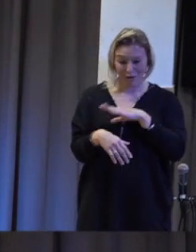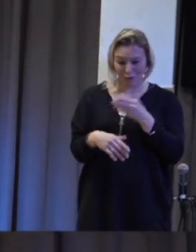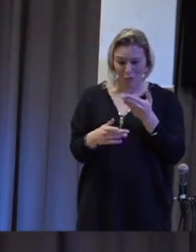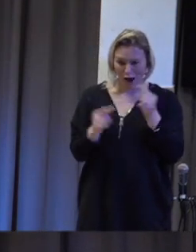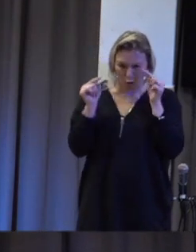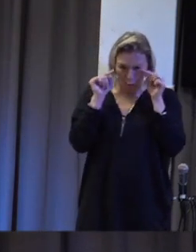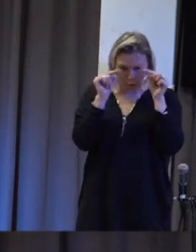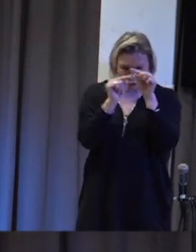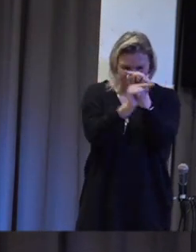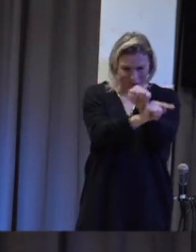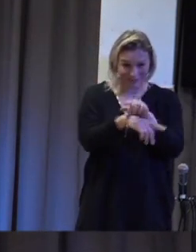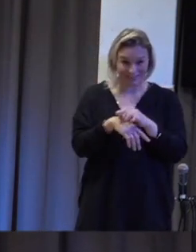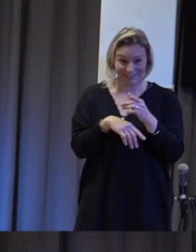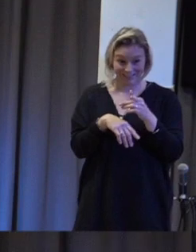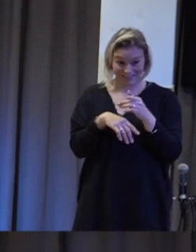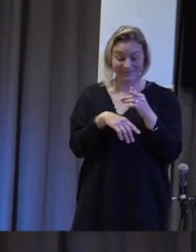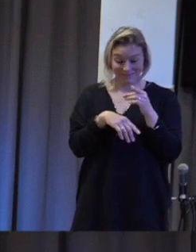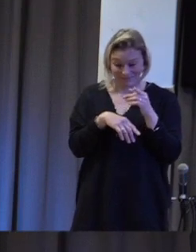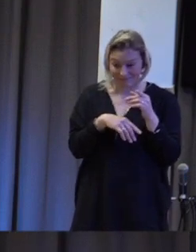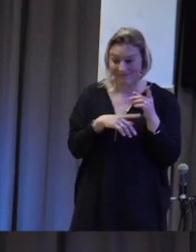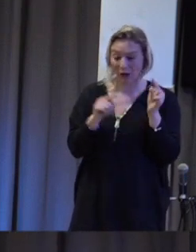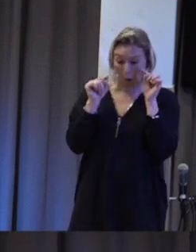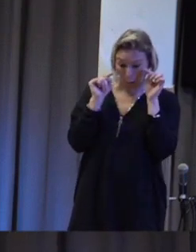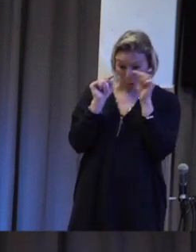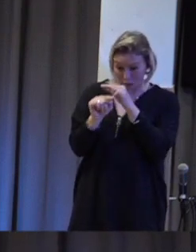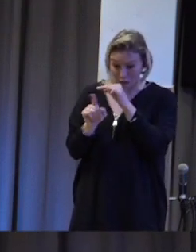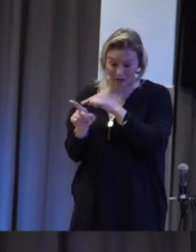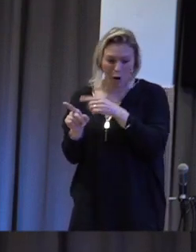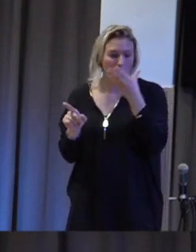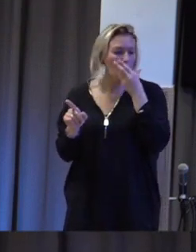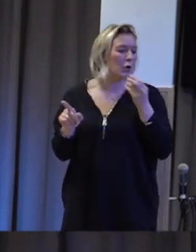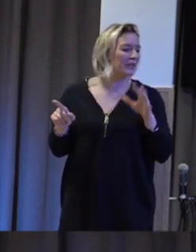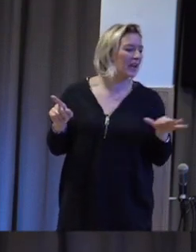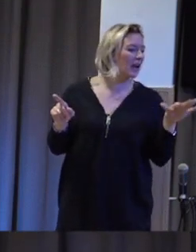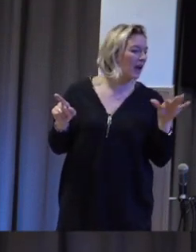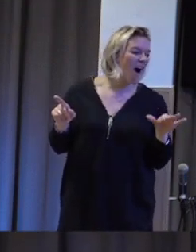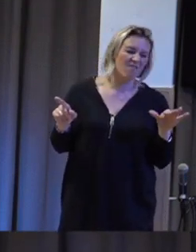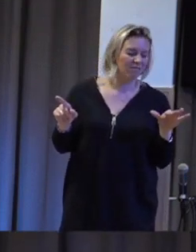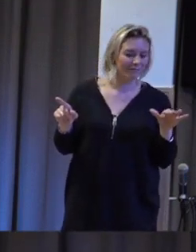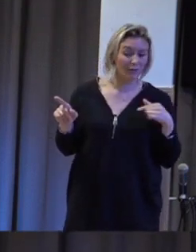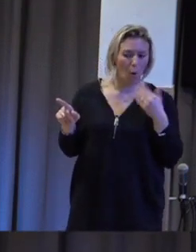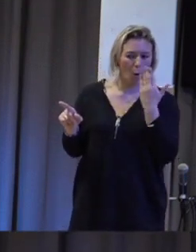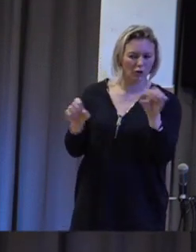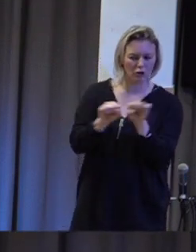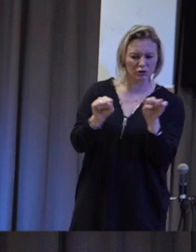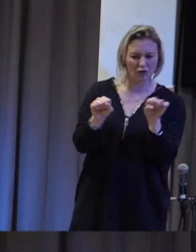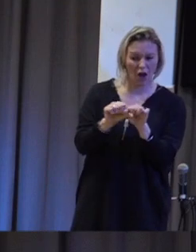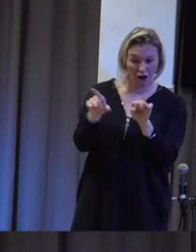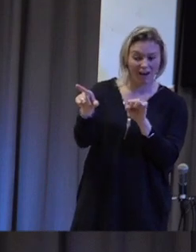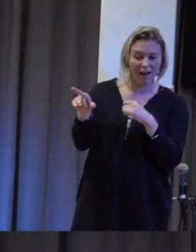Et lui, il avait du mal à voir cette beauté, vu que les yeux louchaient, il préférait regarder l'autre sœur qui, elle, avait les yeux complètement à la place.